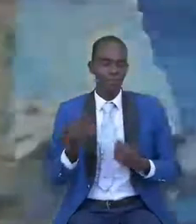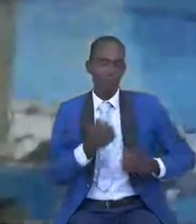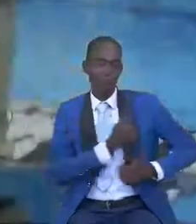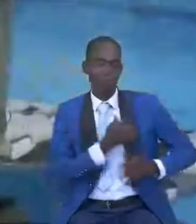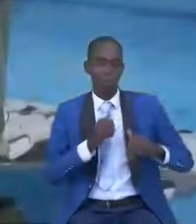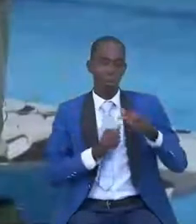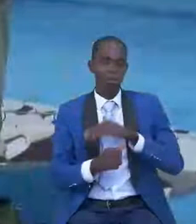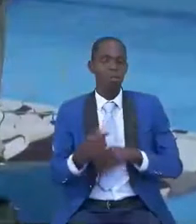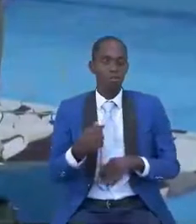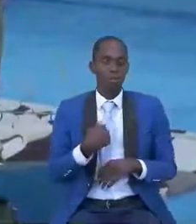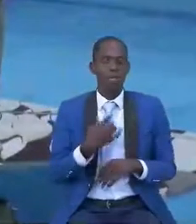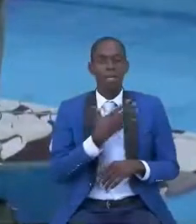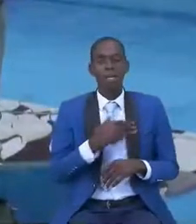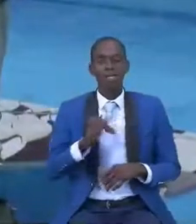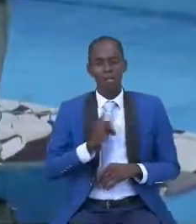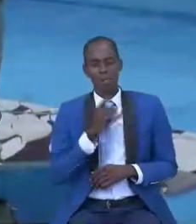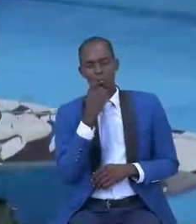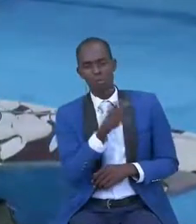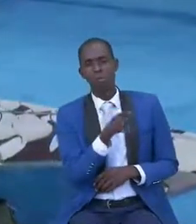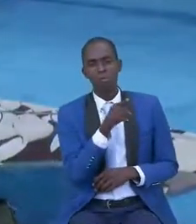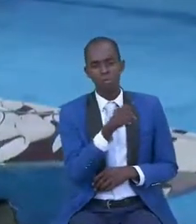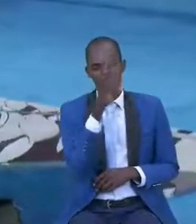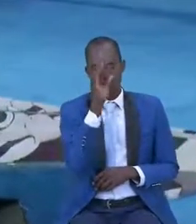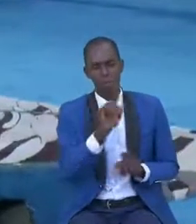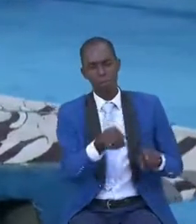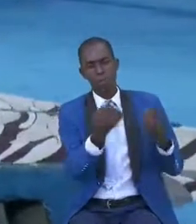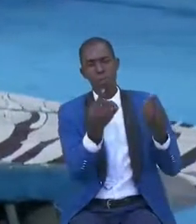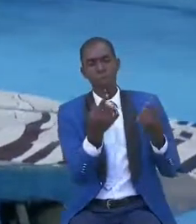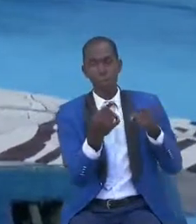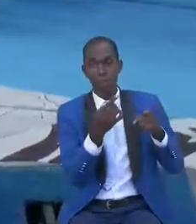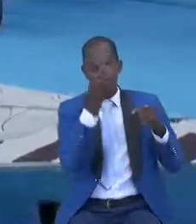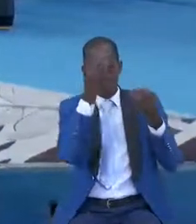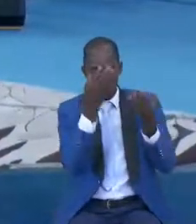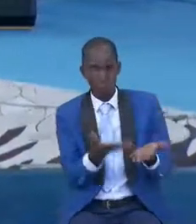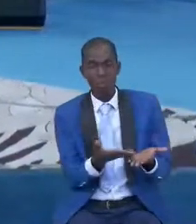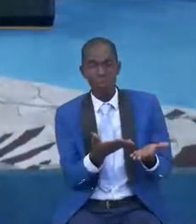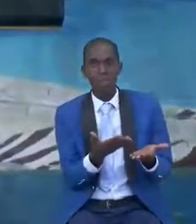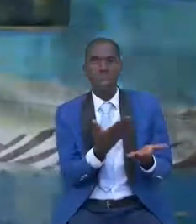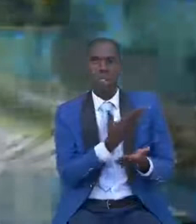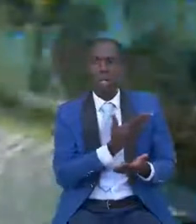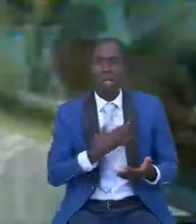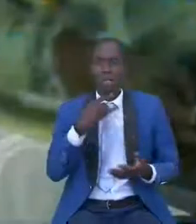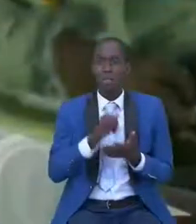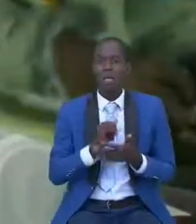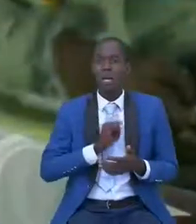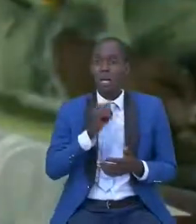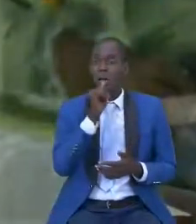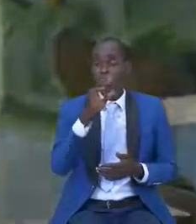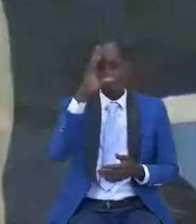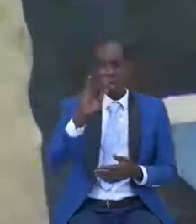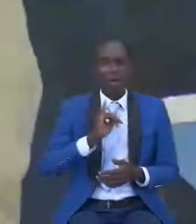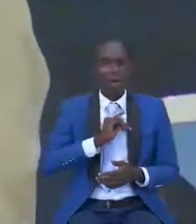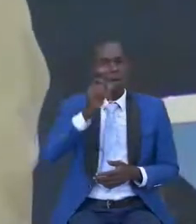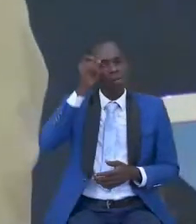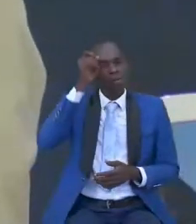des soldats sous mes ordres. Et je dis à l'un, va. Et il va. Il